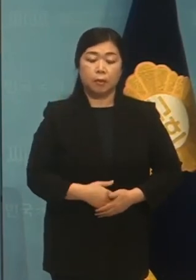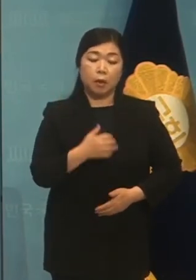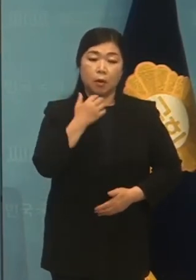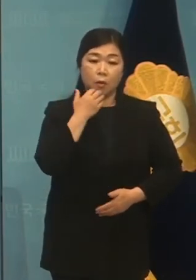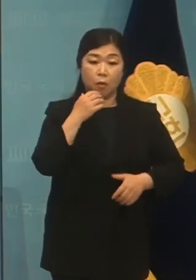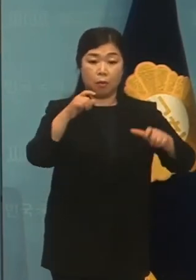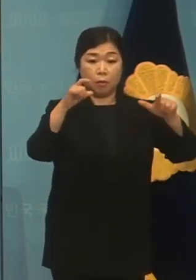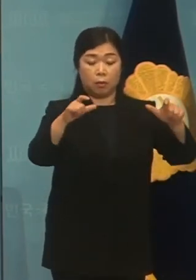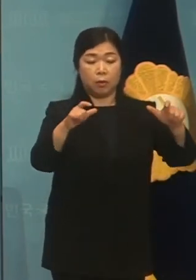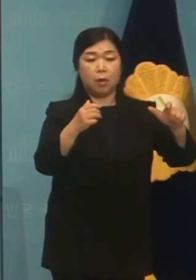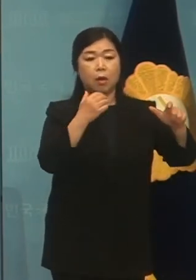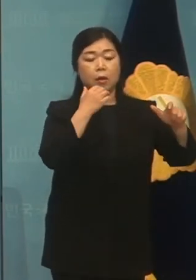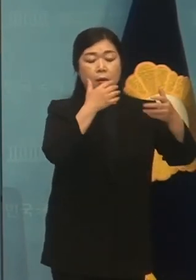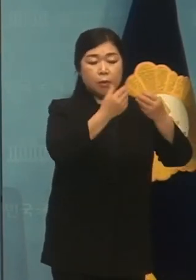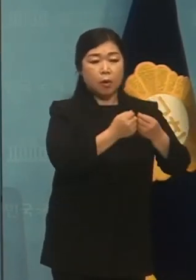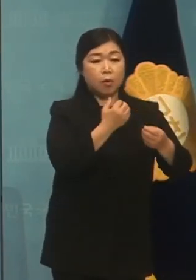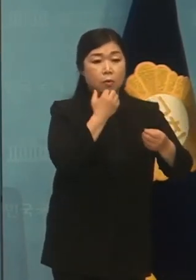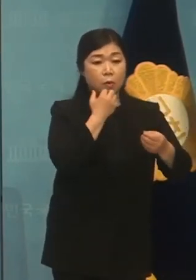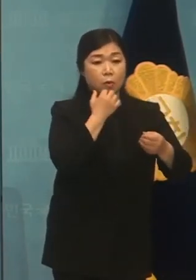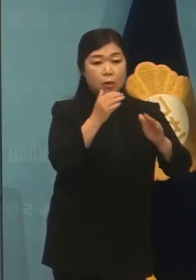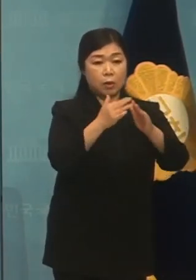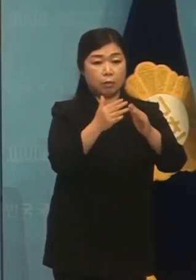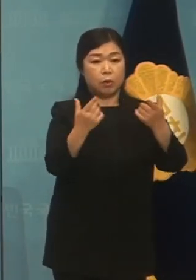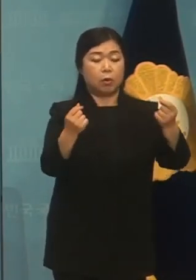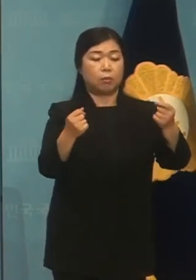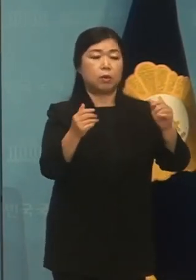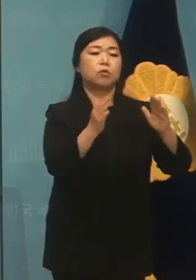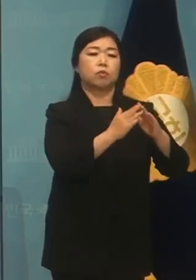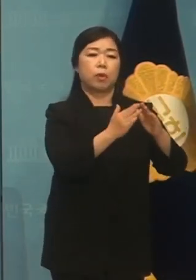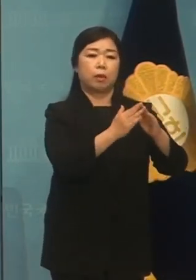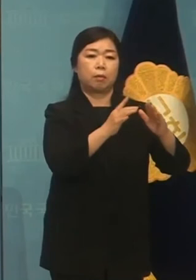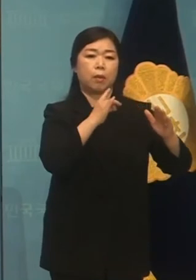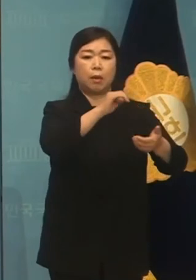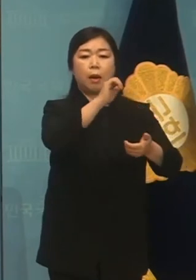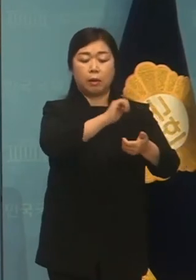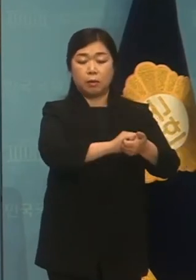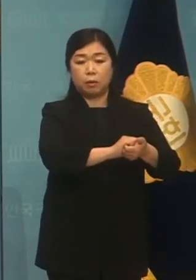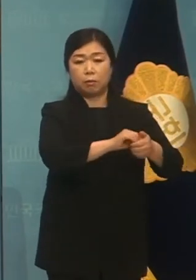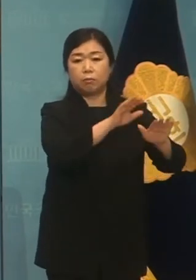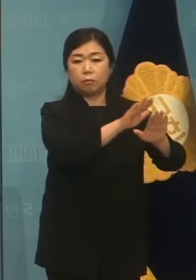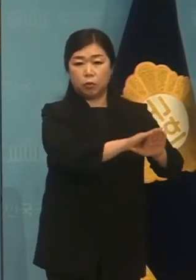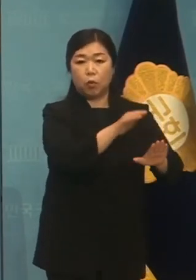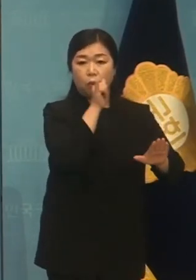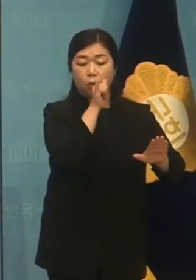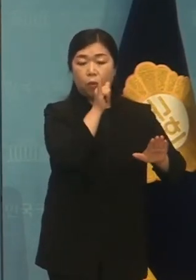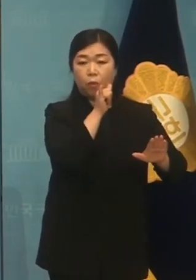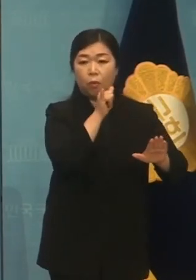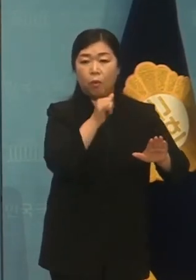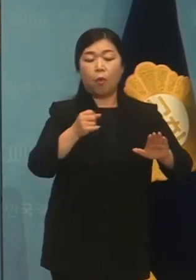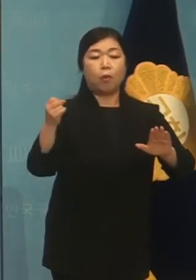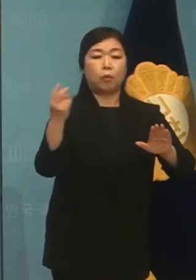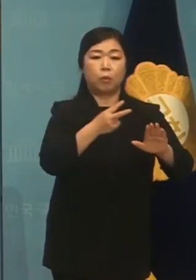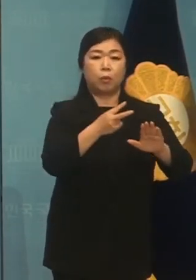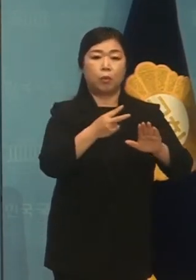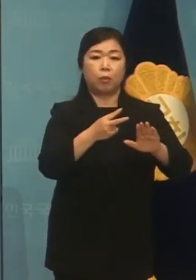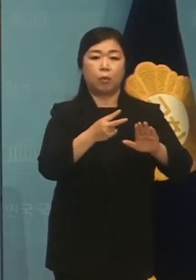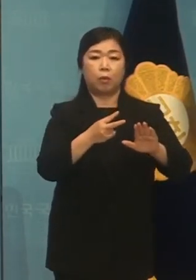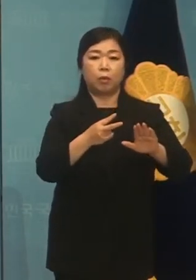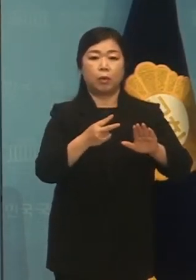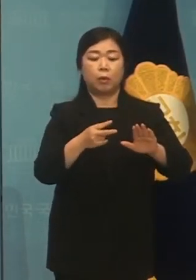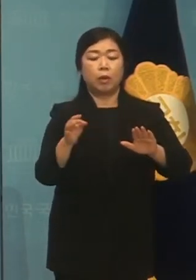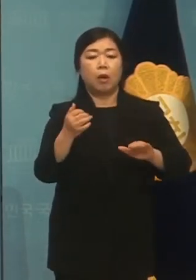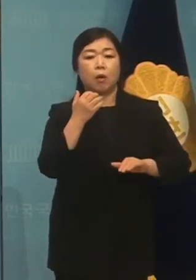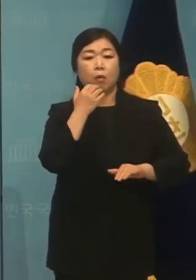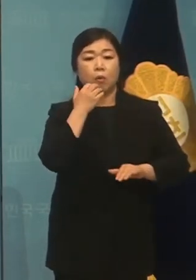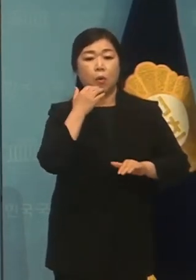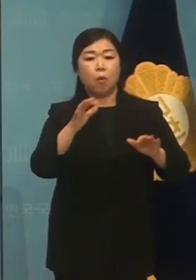서울 하우징처럼 주택으로만 한정을 하도록 하고 그리고 세데크라고